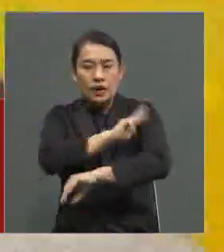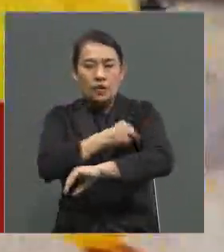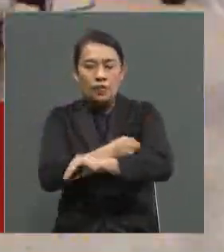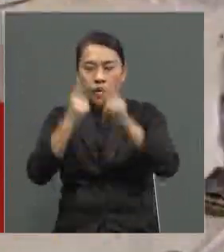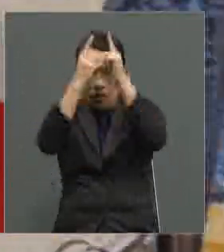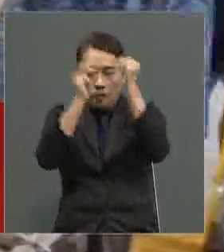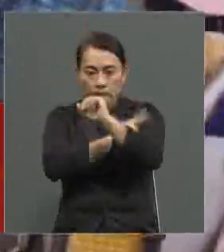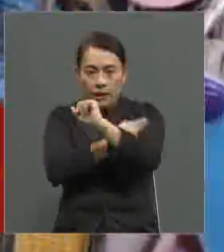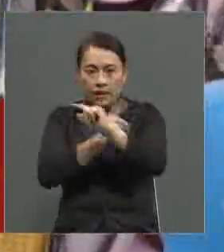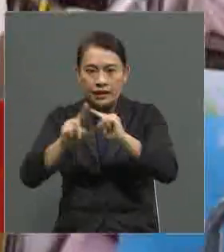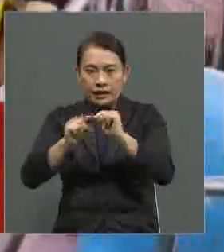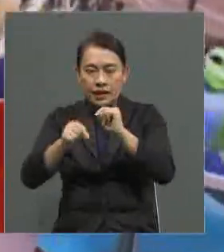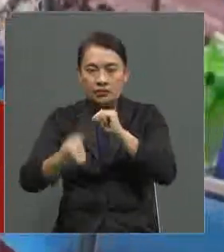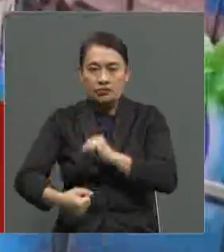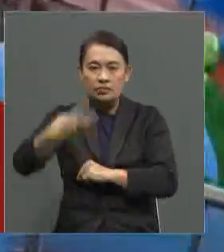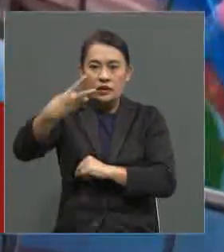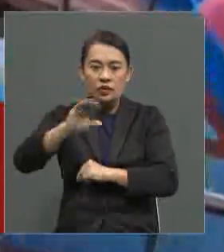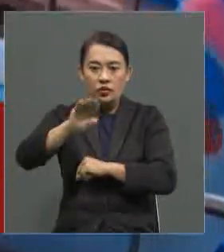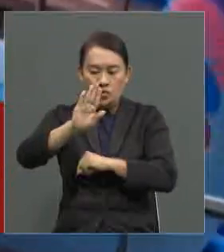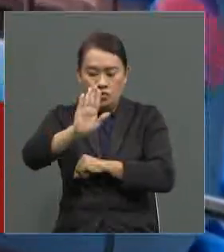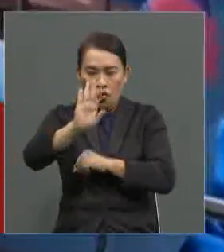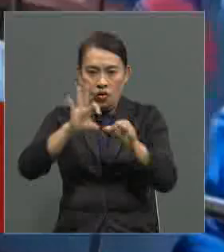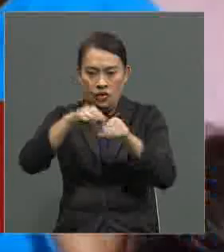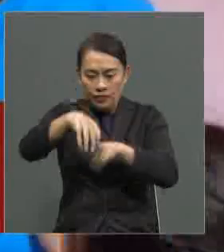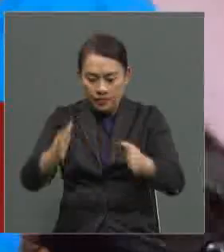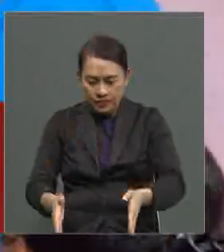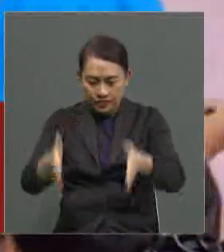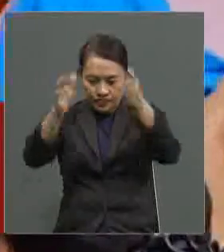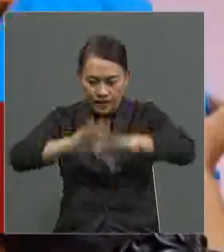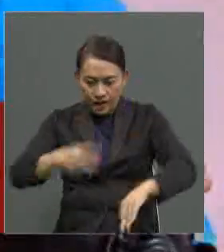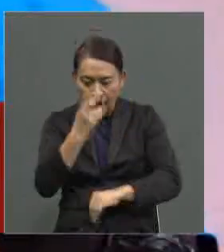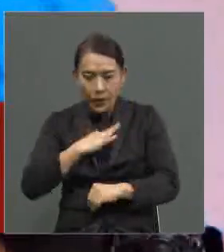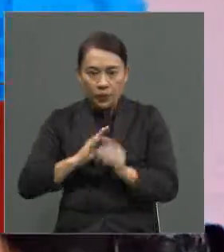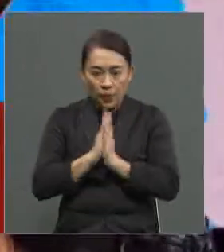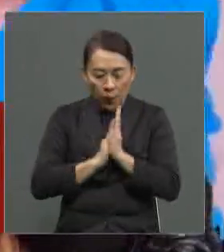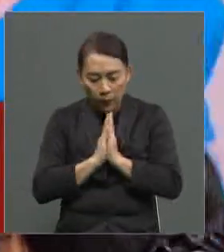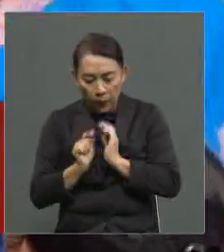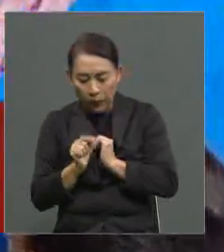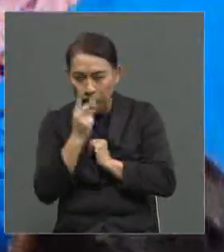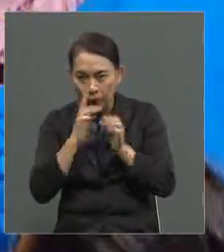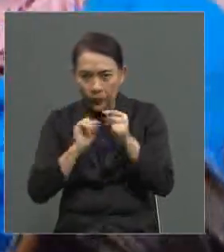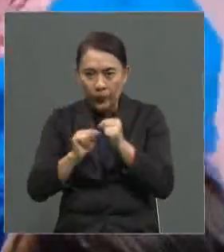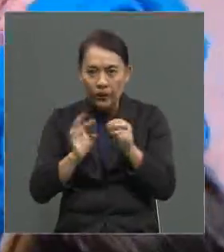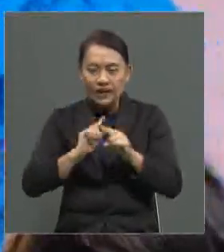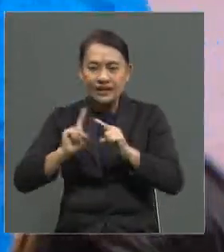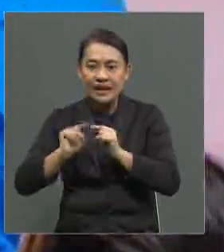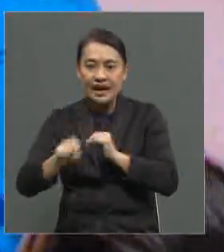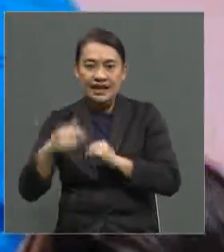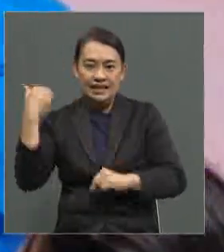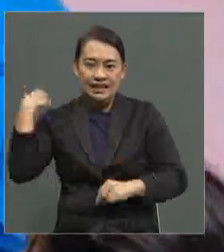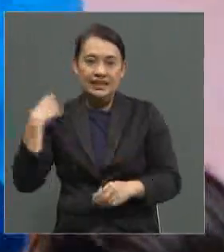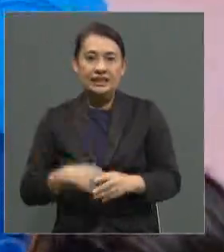จดีเนี่ยนะเขามากันแบบนี้เลยคือแต่งตัวมาให้เด็กๆนี่ตื่นตาตื่นใจ เป็นเ จ ้าช าย เจ้ าหญ ิ งมาสคอตต่างๆเต็มไปหมดเลยนะ